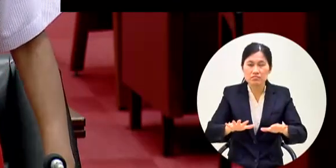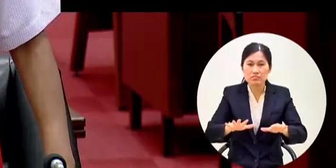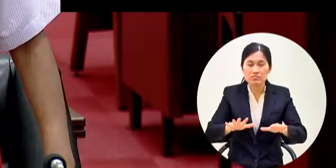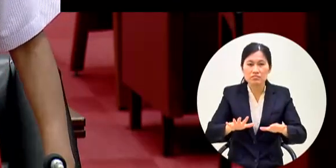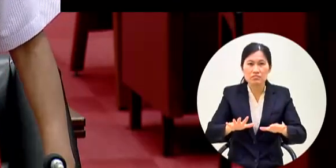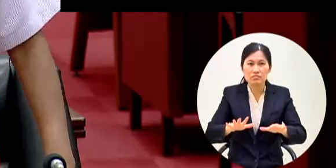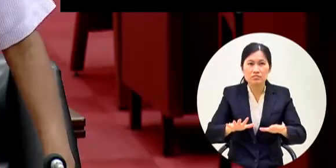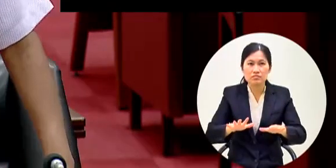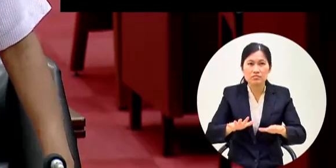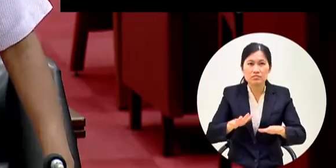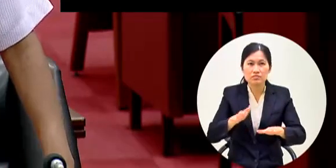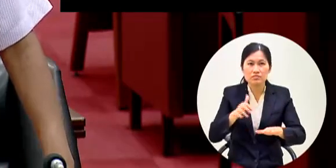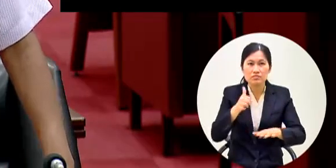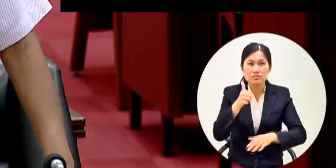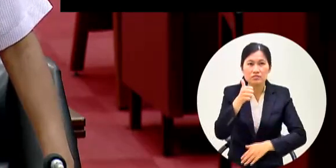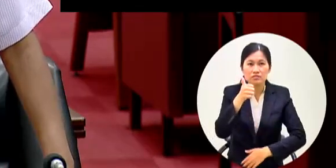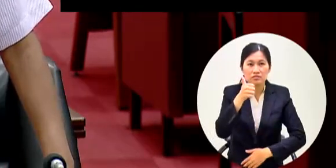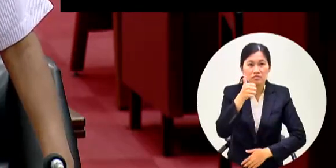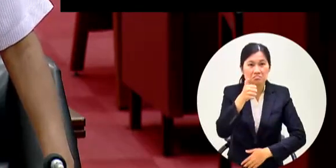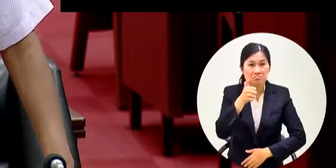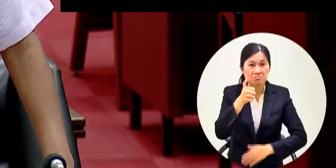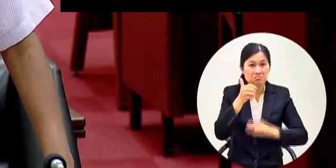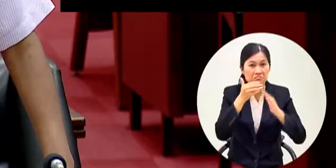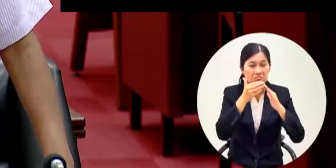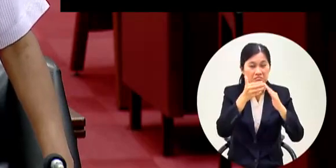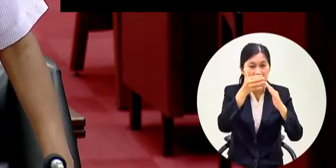从谢市长